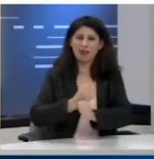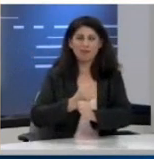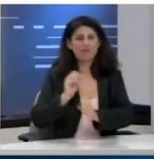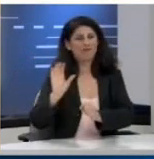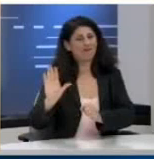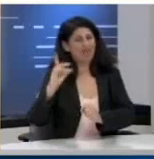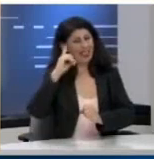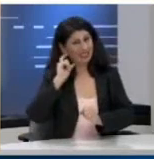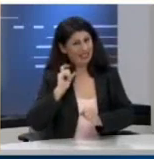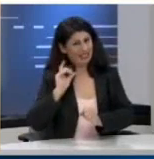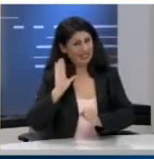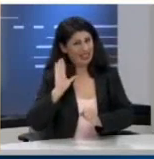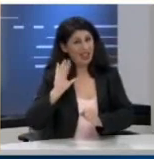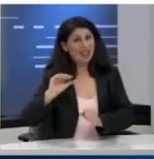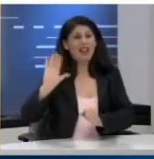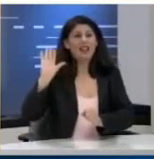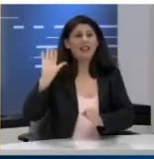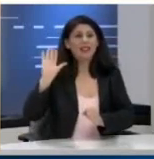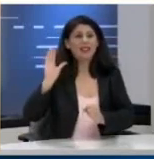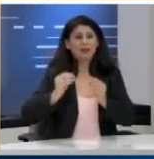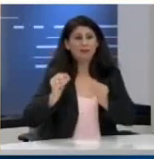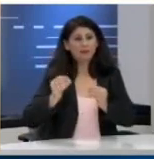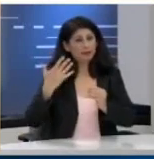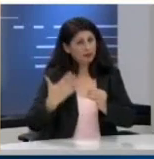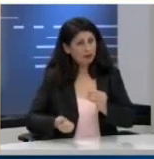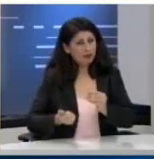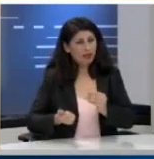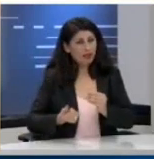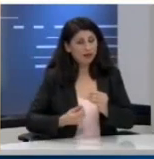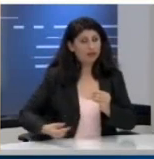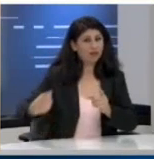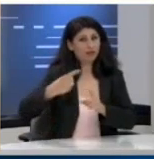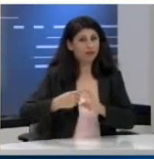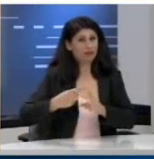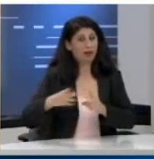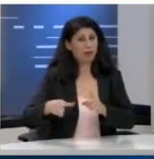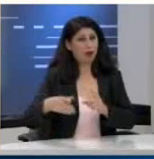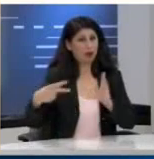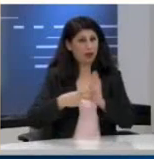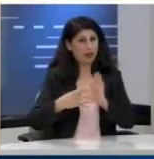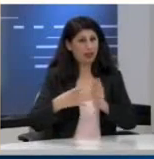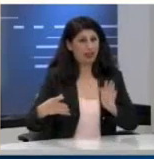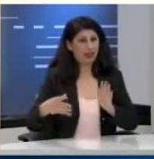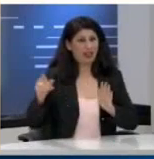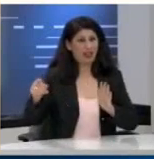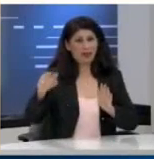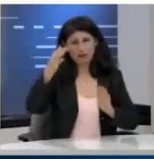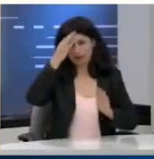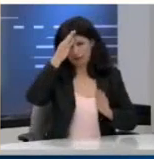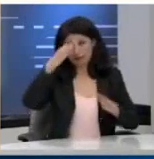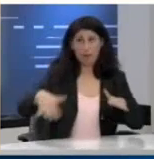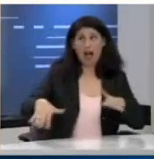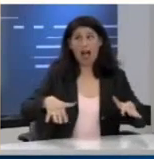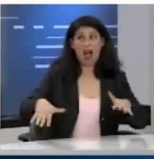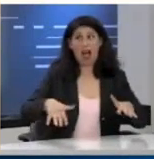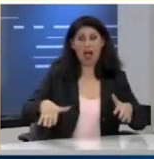Ξέρετε, δεν έχουμε συνυπολογίσει, έχουμε και παραπάνω δημοσιονομικό χώρο για το 19, αλλά είπαμε να μην σας κάνουμε να βρεθείτε σε μεγαλύτερο πανικό